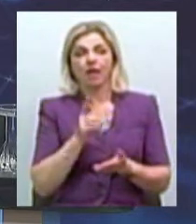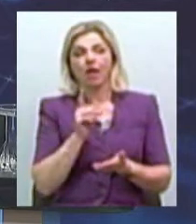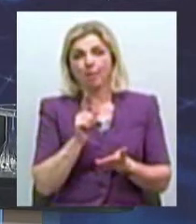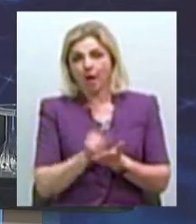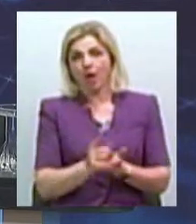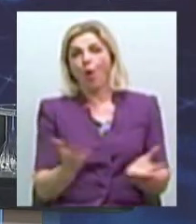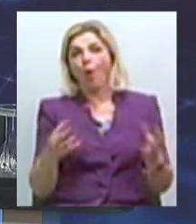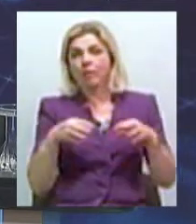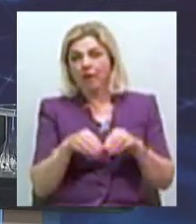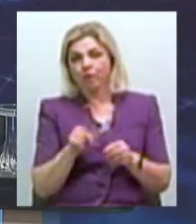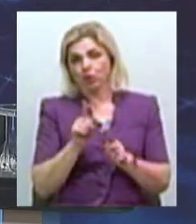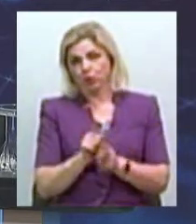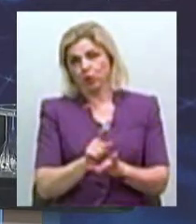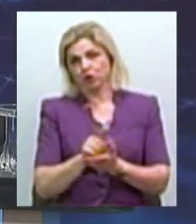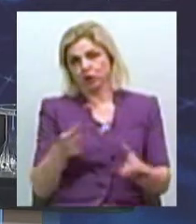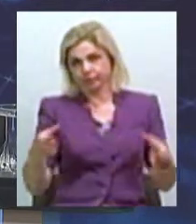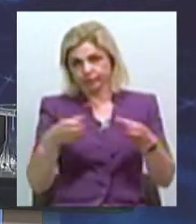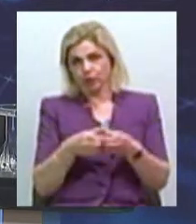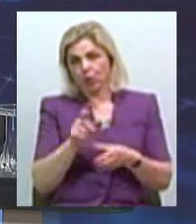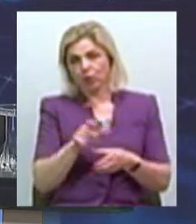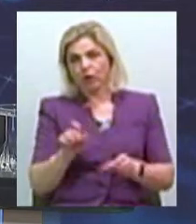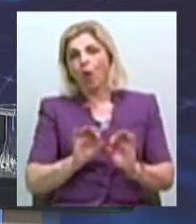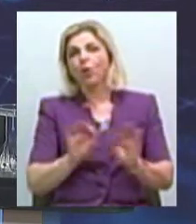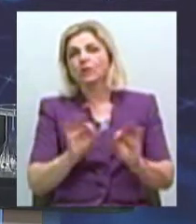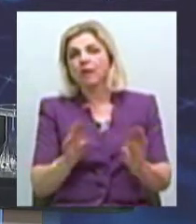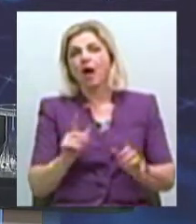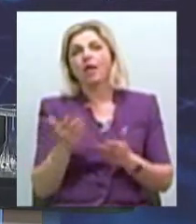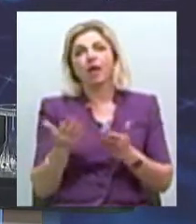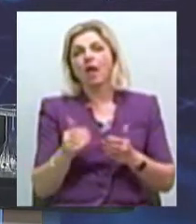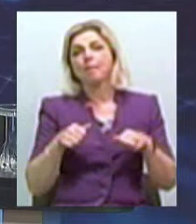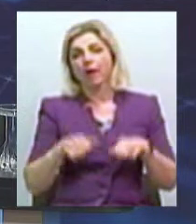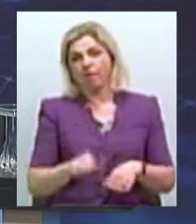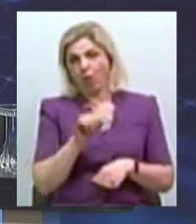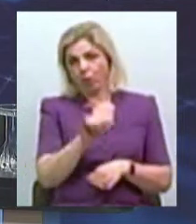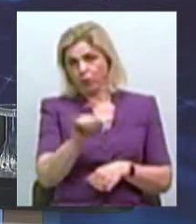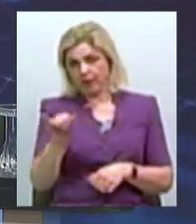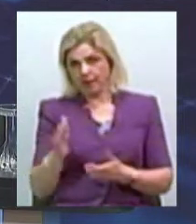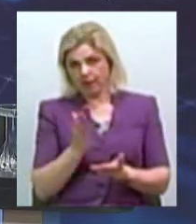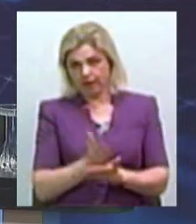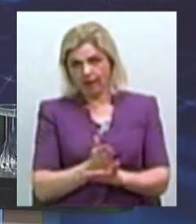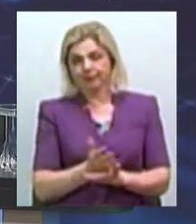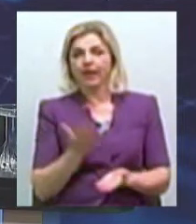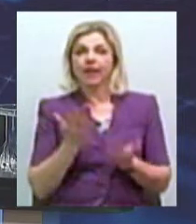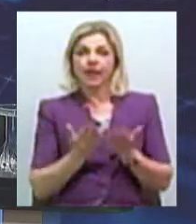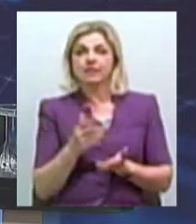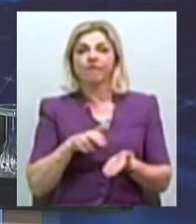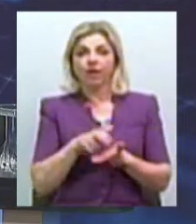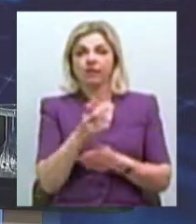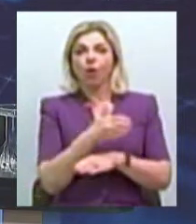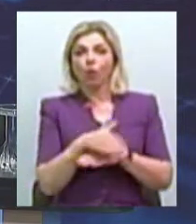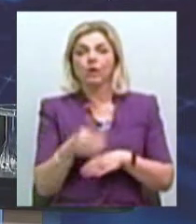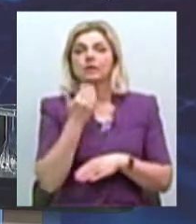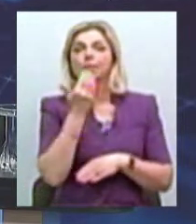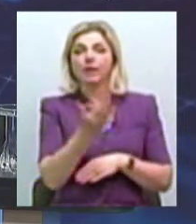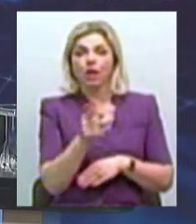який має об'єднувати, має консолідувати людей для того, роз'яснювати їм, які права у них є. Якщо вийти навіть на вулицю і спитати, а чи